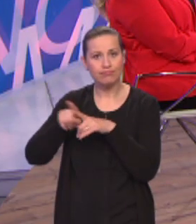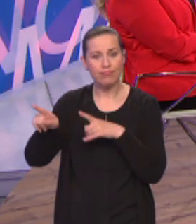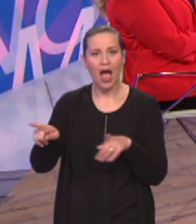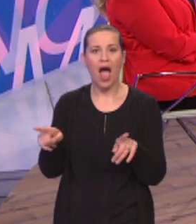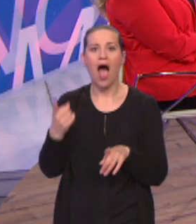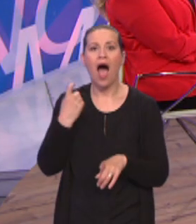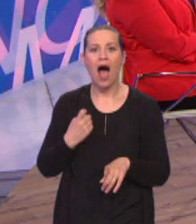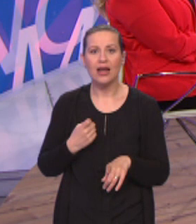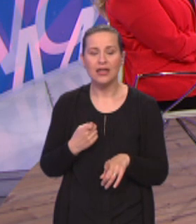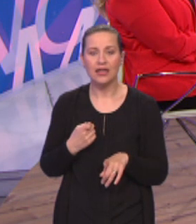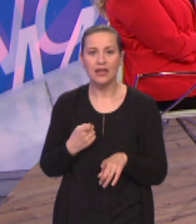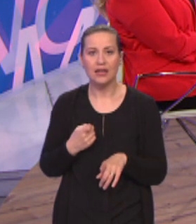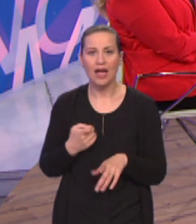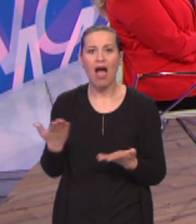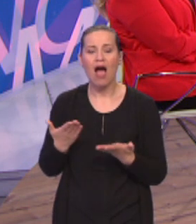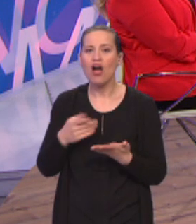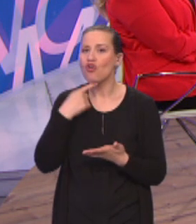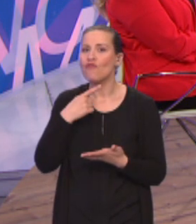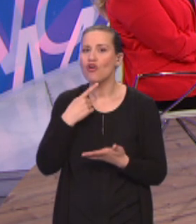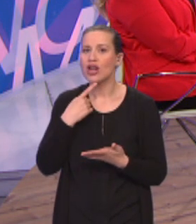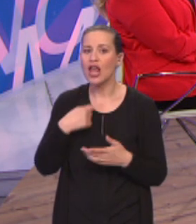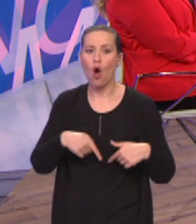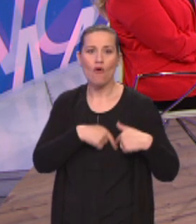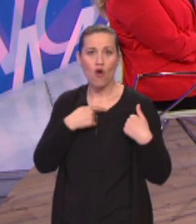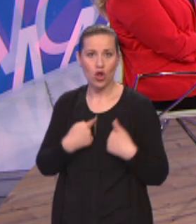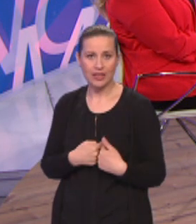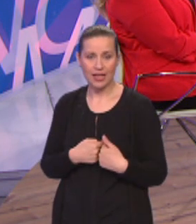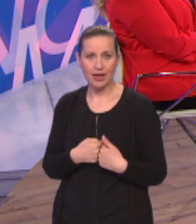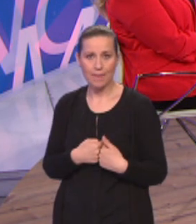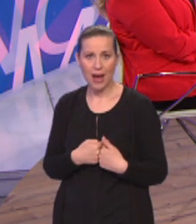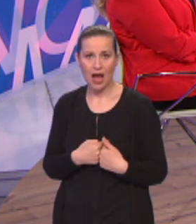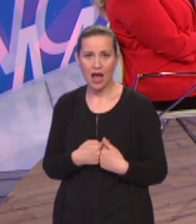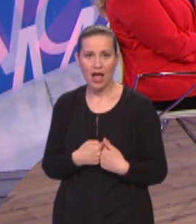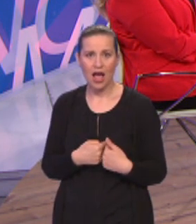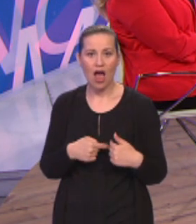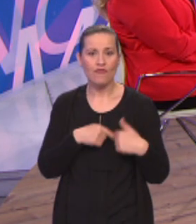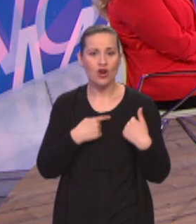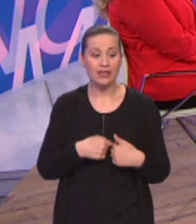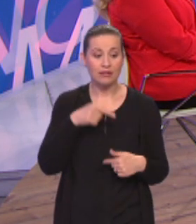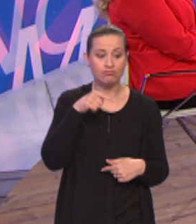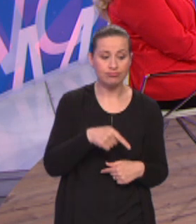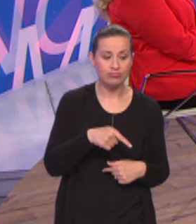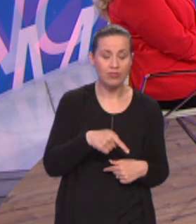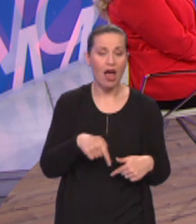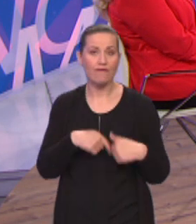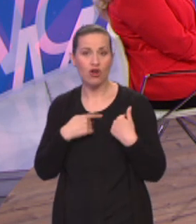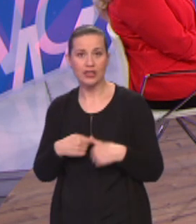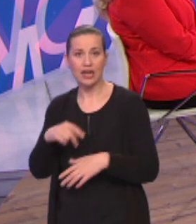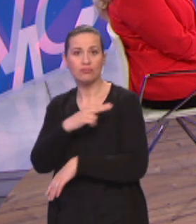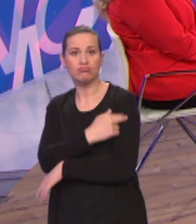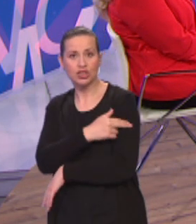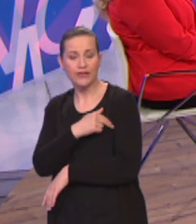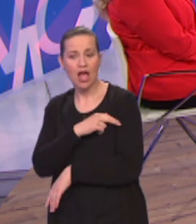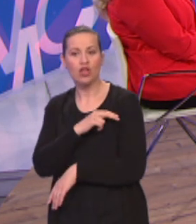Ali kad smo govorili o volonterima, volonteri ovdje i volonteri u Švicarskoj, rekli ste to je